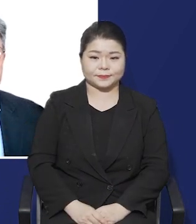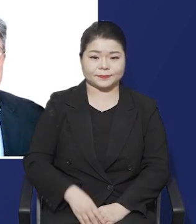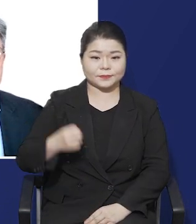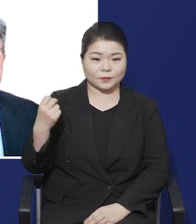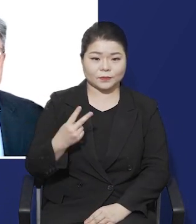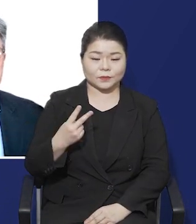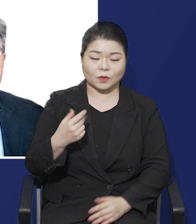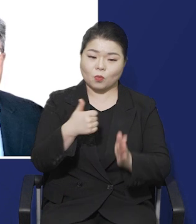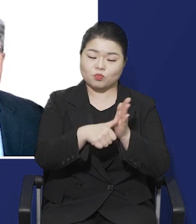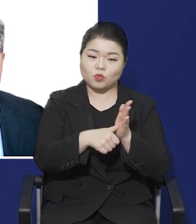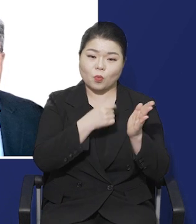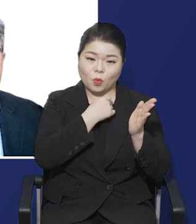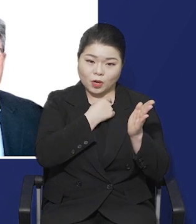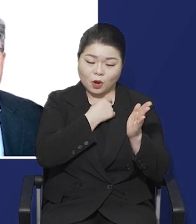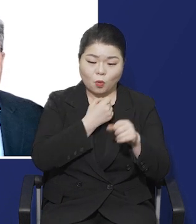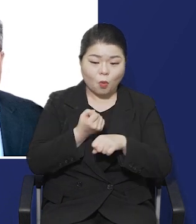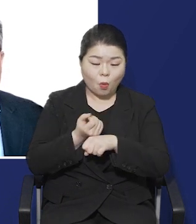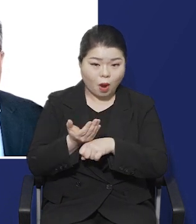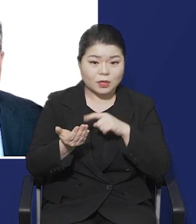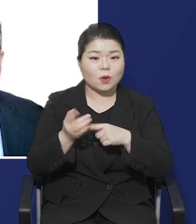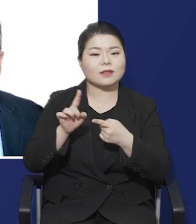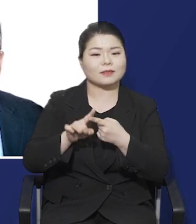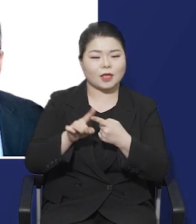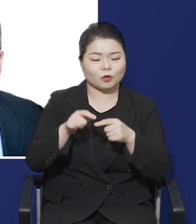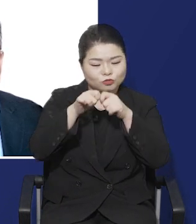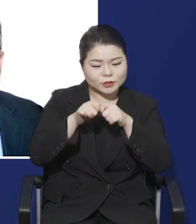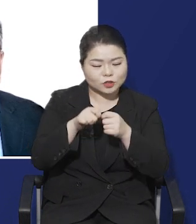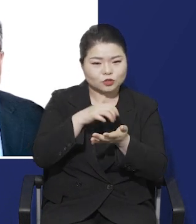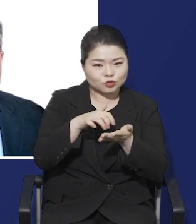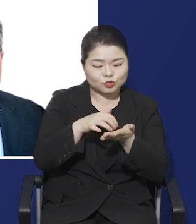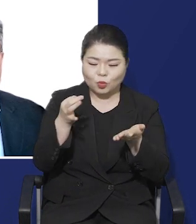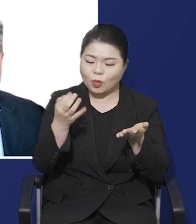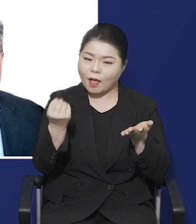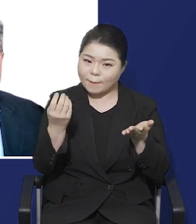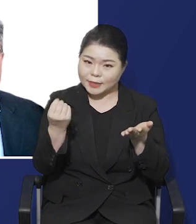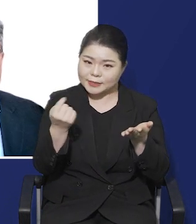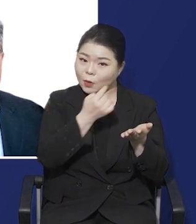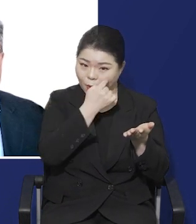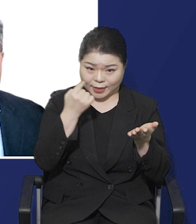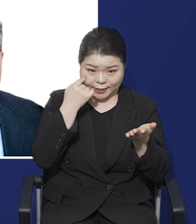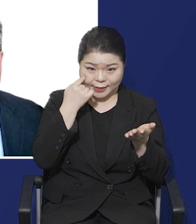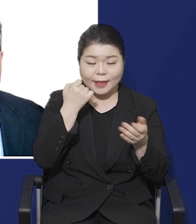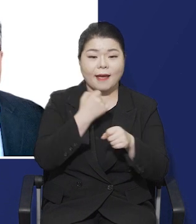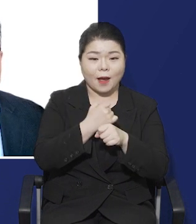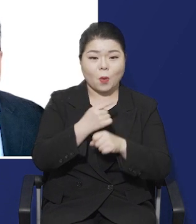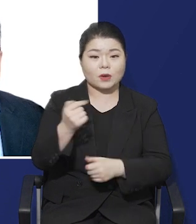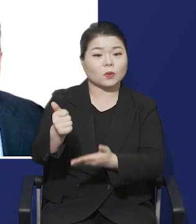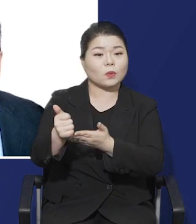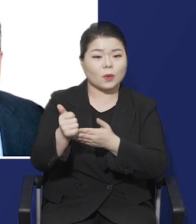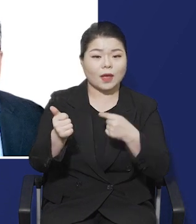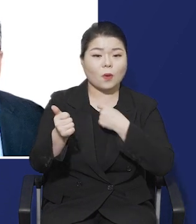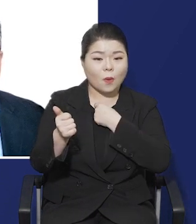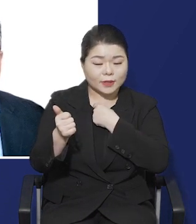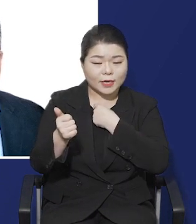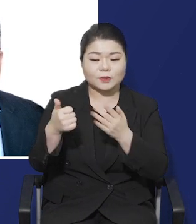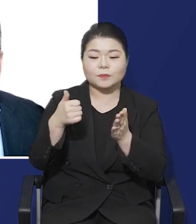그리고 상품의 수요와 공급에 대한 구체적인 수치와 가격을 확인하고 고객이 필요로